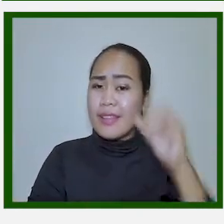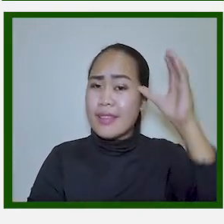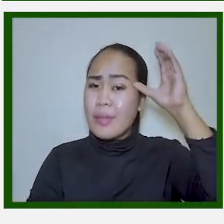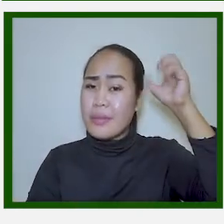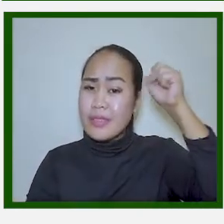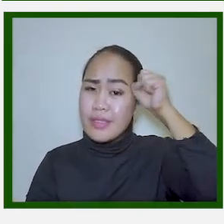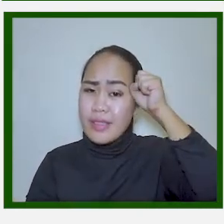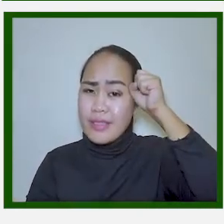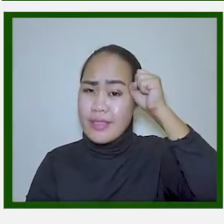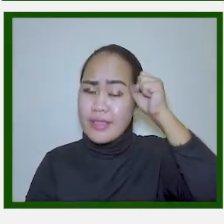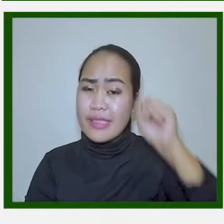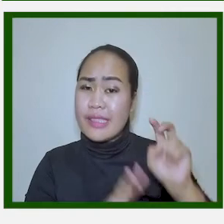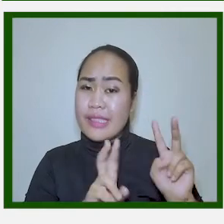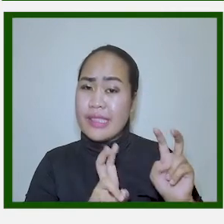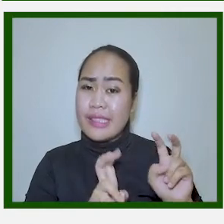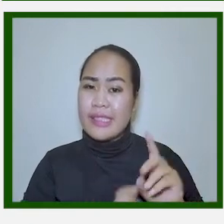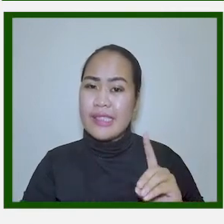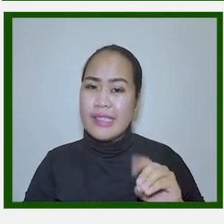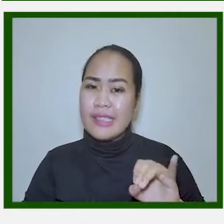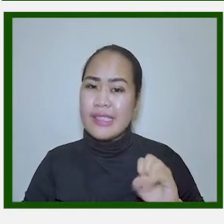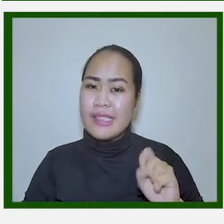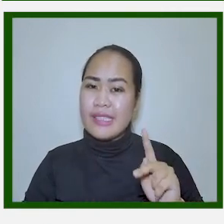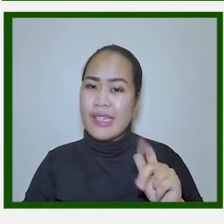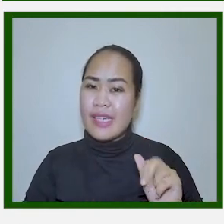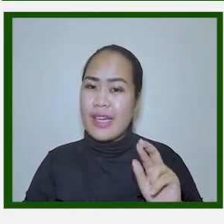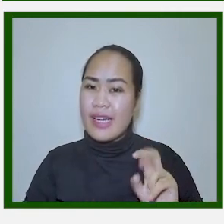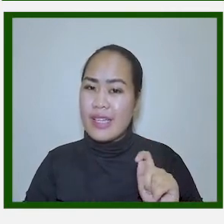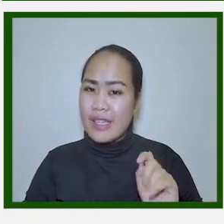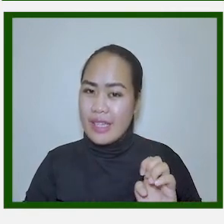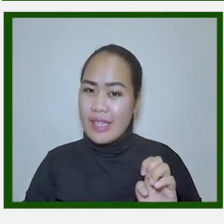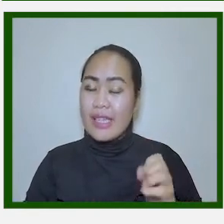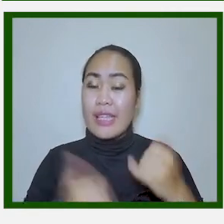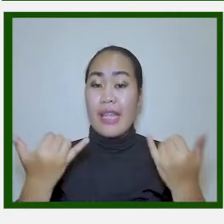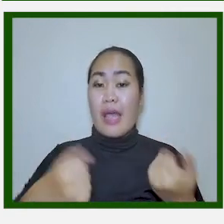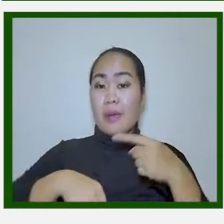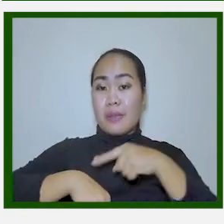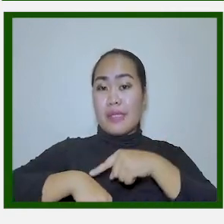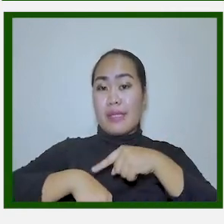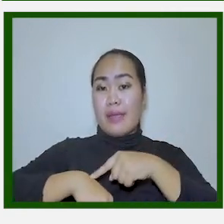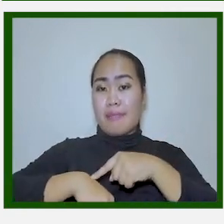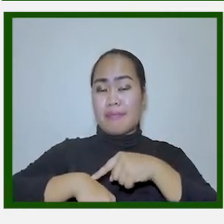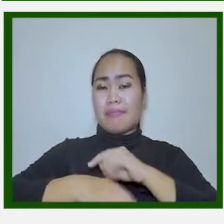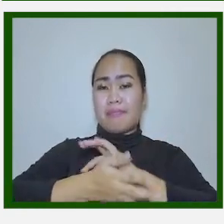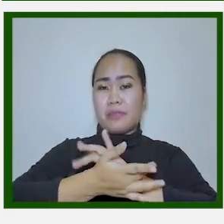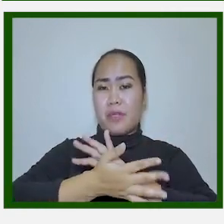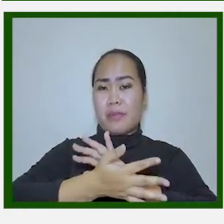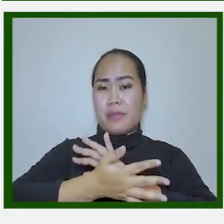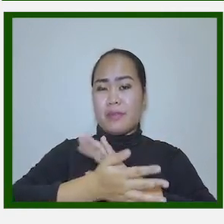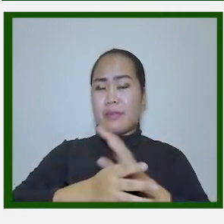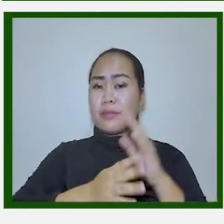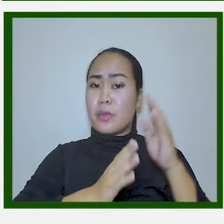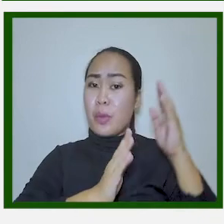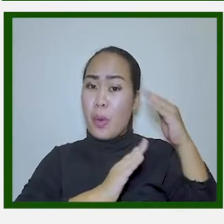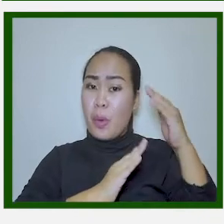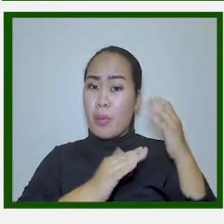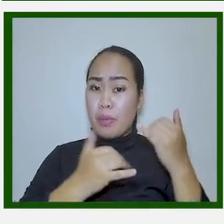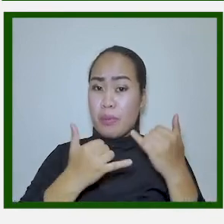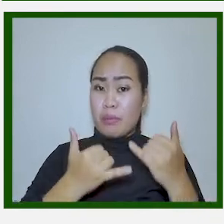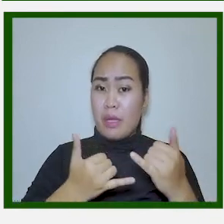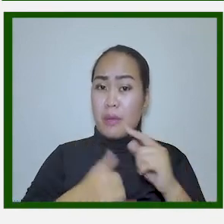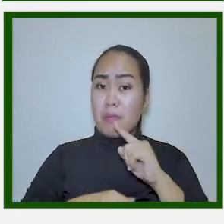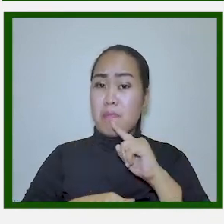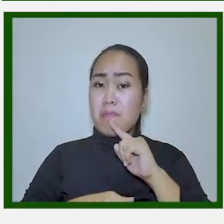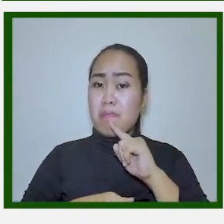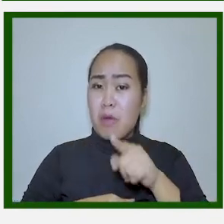nung nagka-pandemya. Sana ngayon na medyo natuto rin naman po tayo, no, sa mga circumstances brought